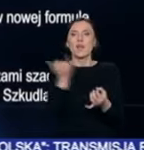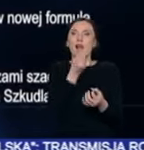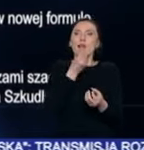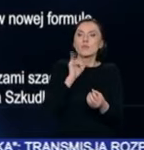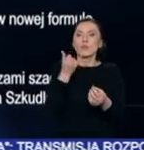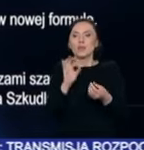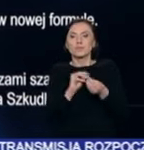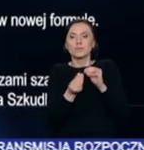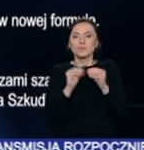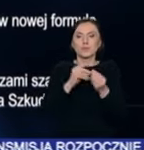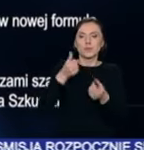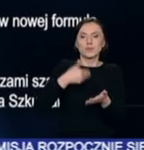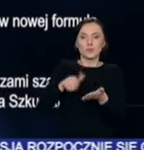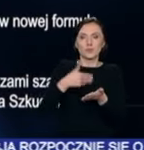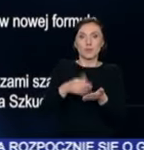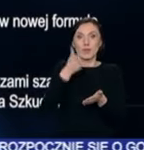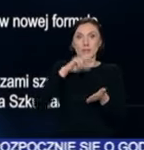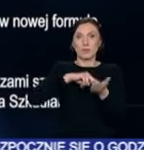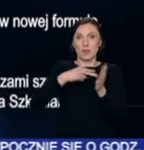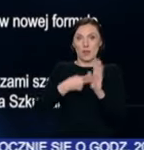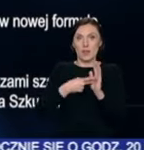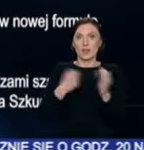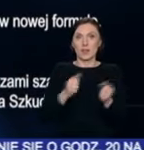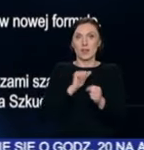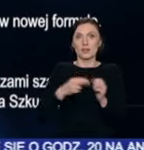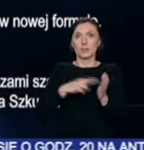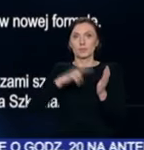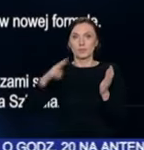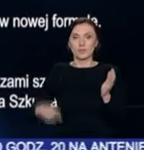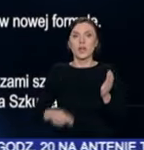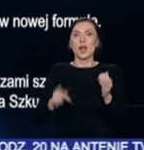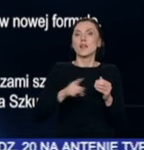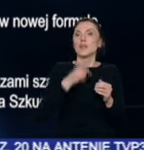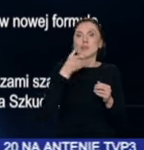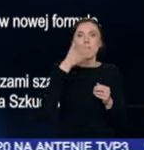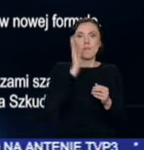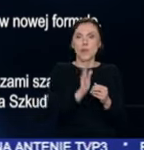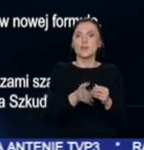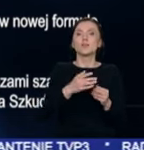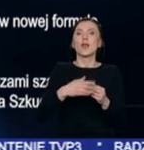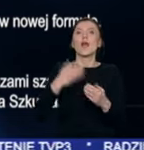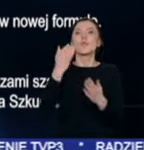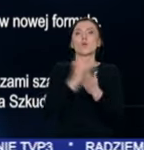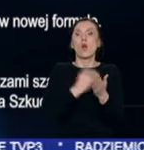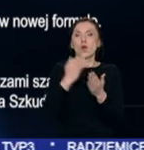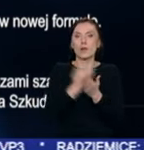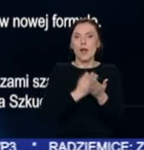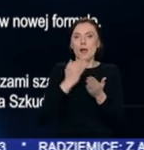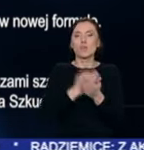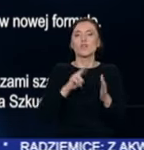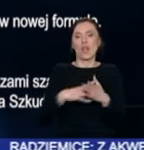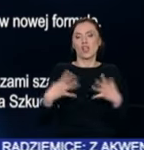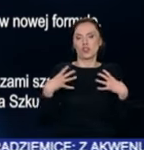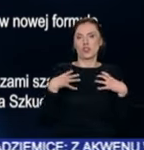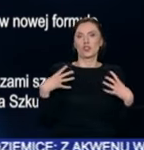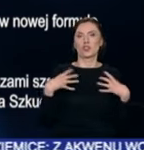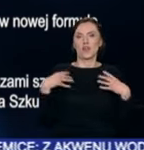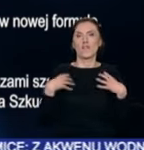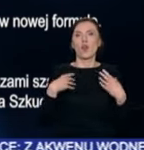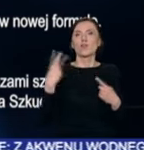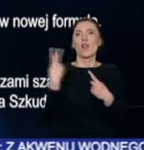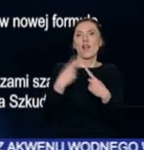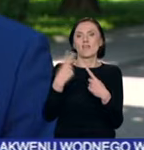wydatków spółki. Jednym z planowanych działań jest rezygnacja z emisji live programu Hello Kraków. Pracujemy nad koncepcją zmian i zagospodarowaniem pracowników